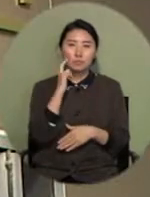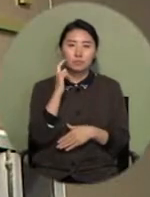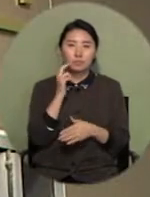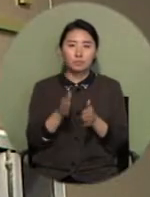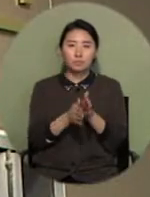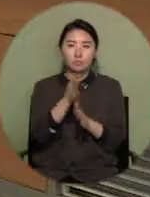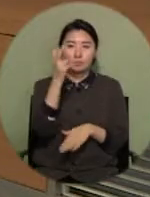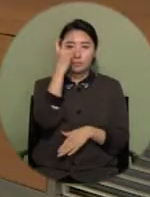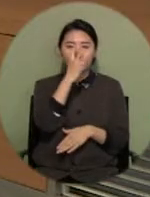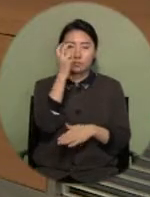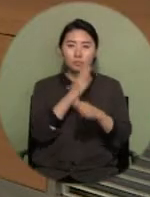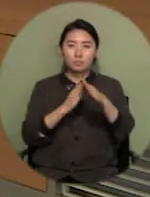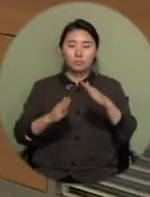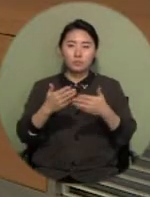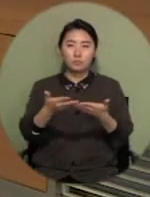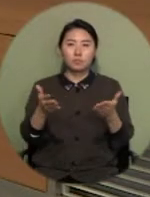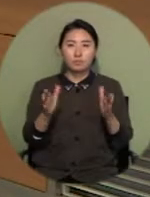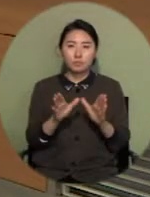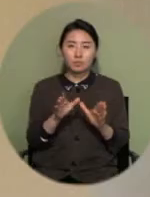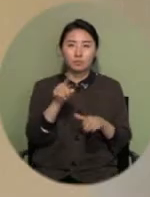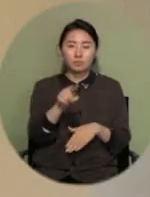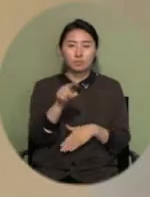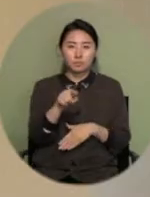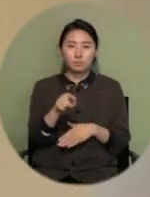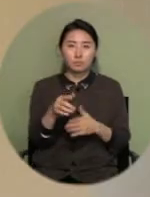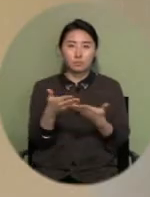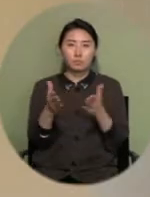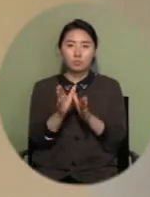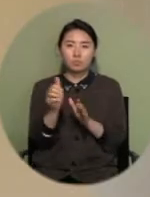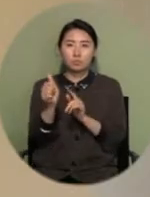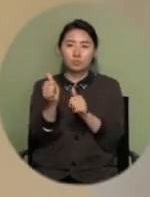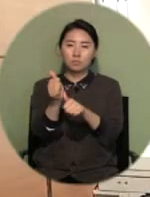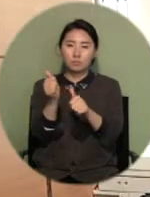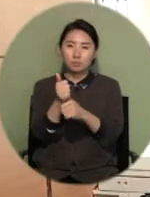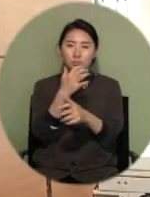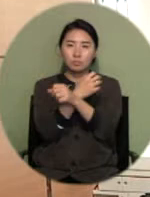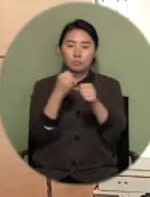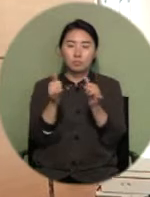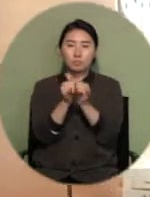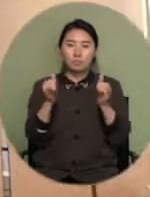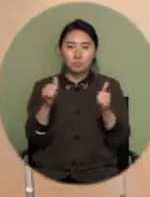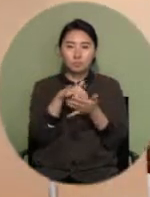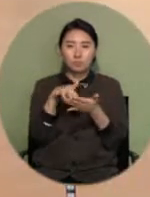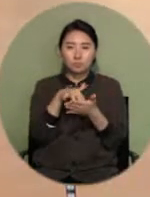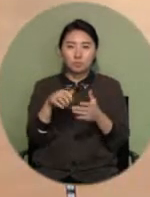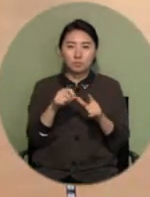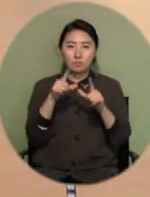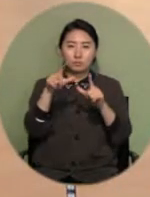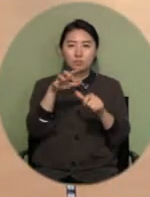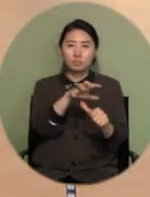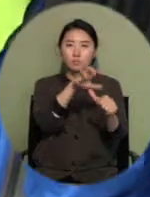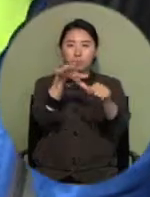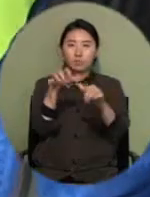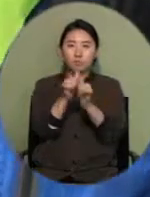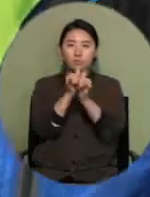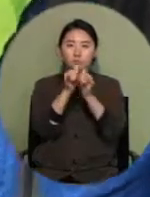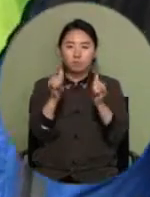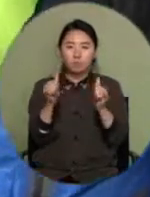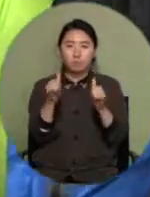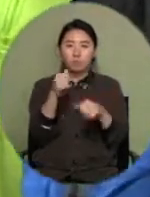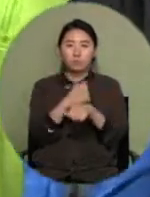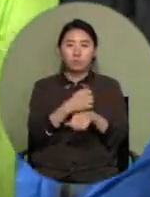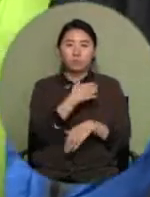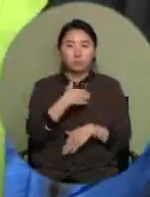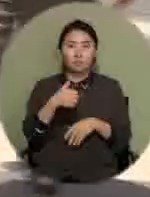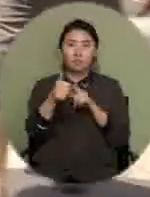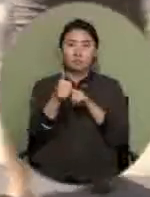시설관리공단 입니다 시설관리공단 이 몸과 관장 소장 등 계약직 직원 상당수가 낙하산 인사 라는 것 구청장